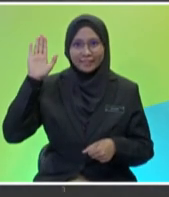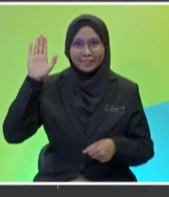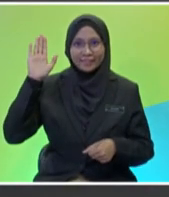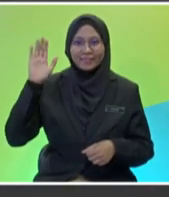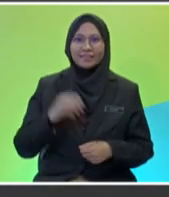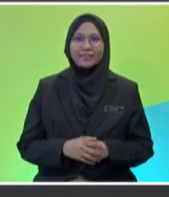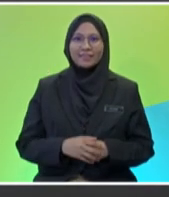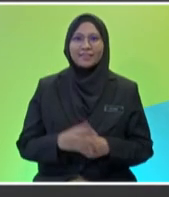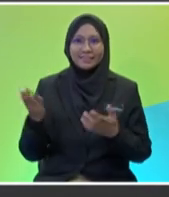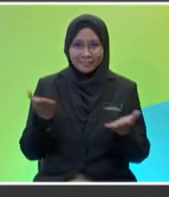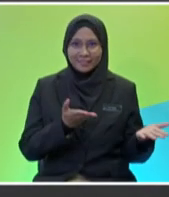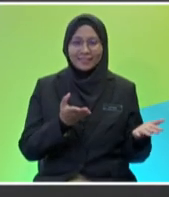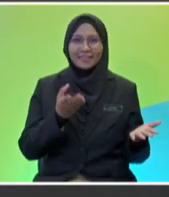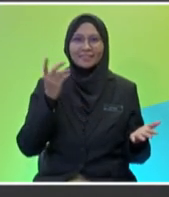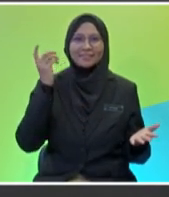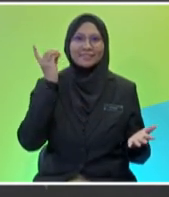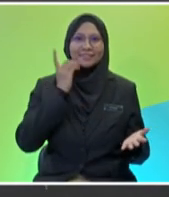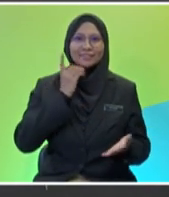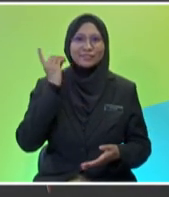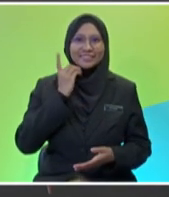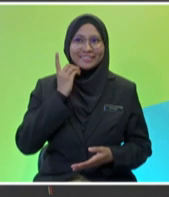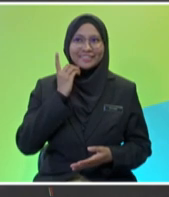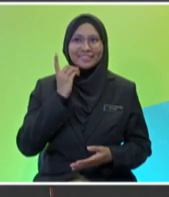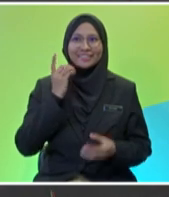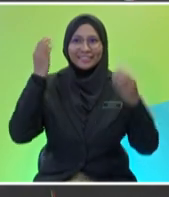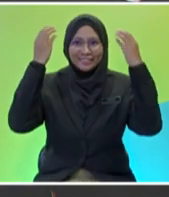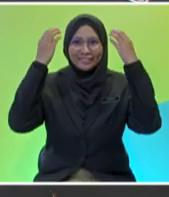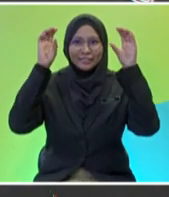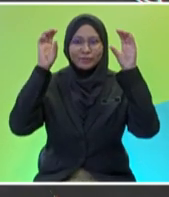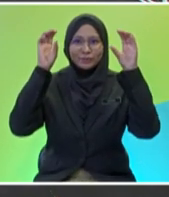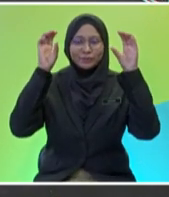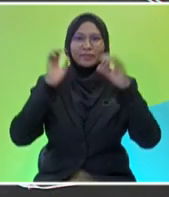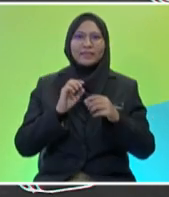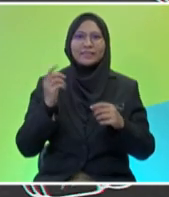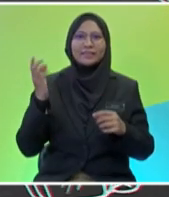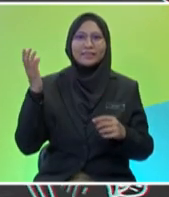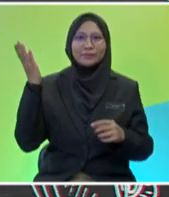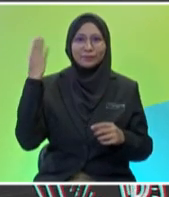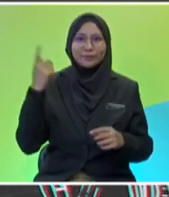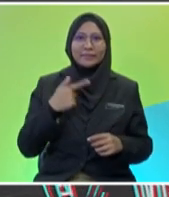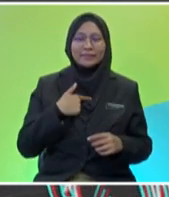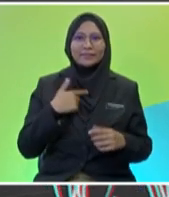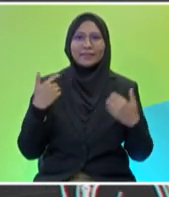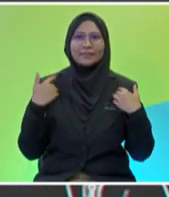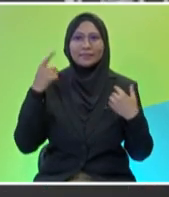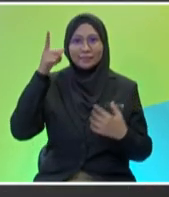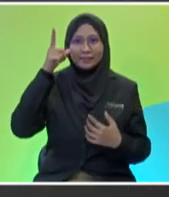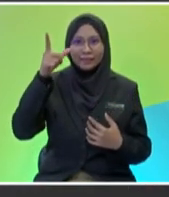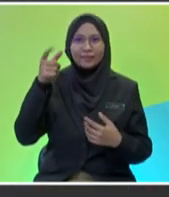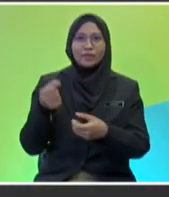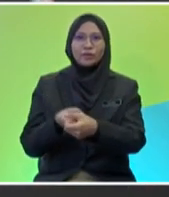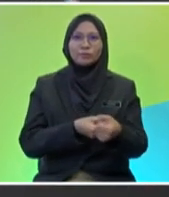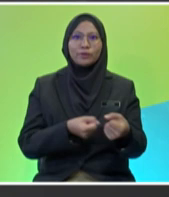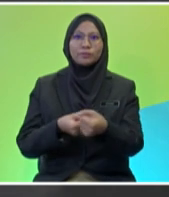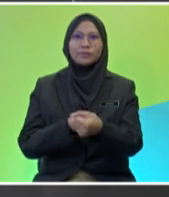Oke silahkan di Nusa Teguh saya pernah melihat pihak bomber datang ke sekolah Bagi mengadakan